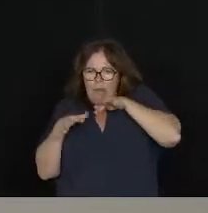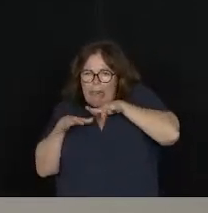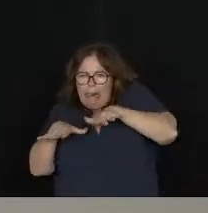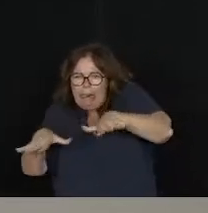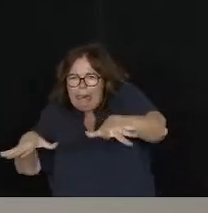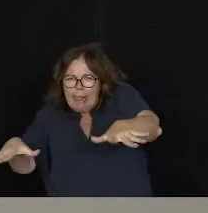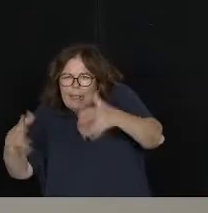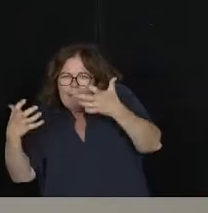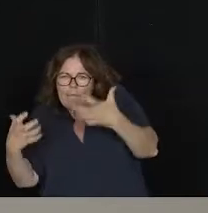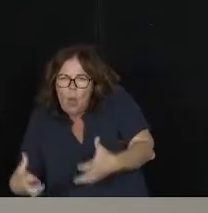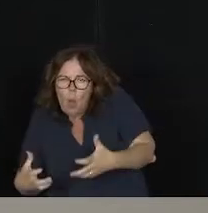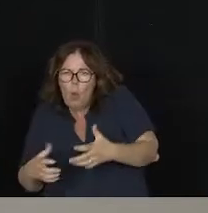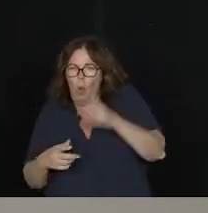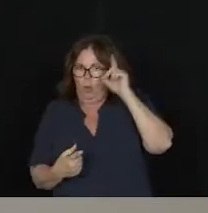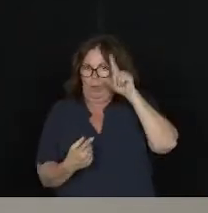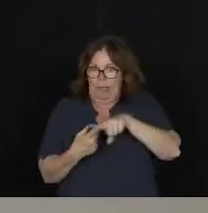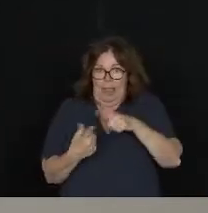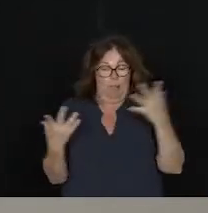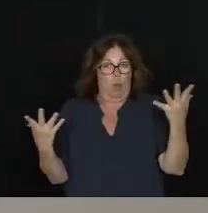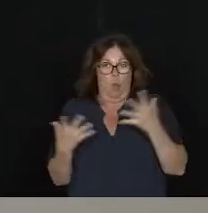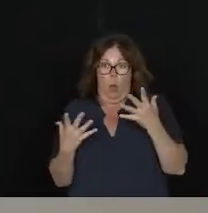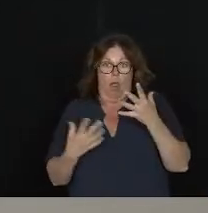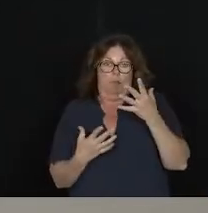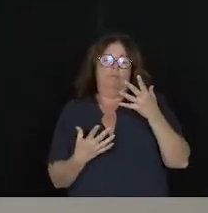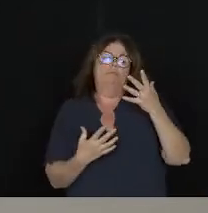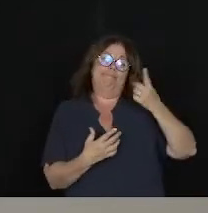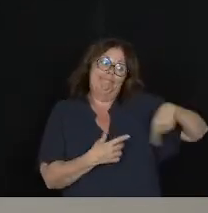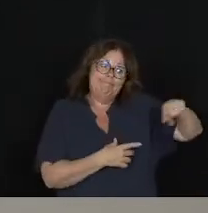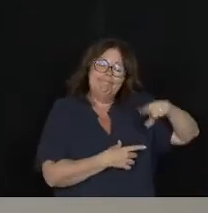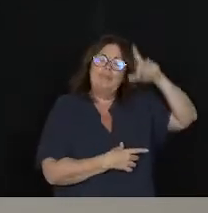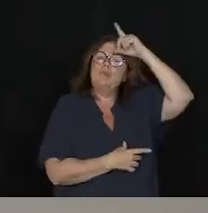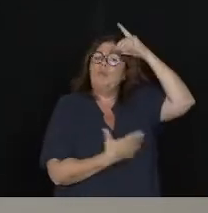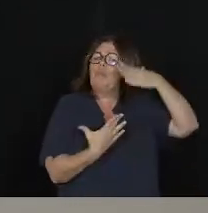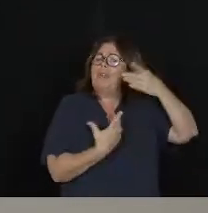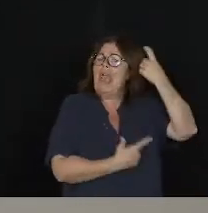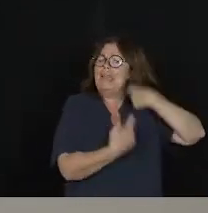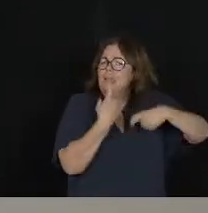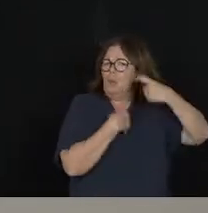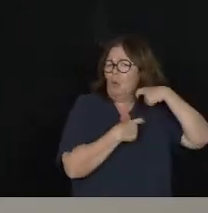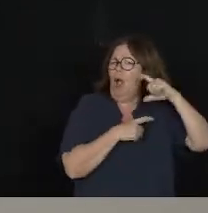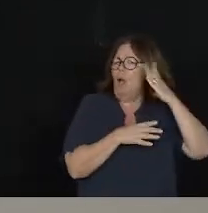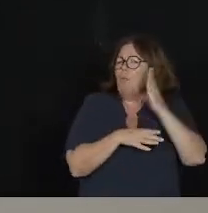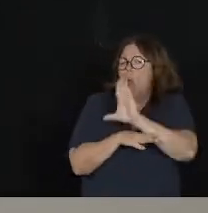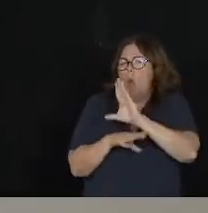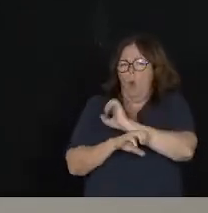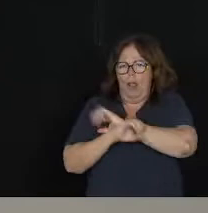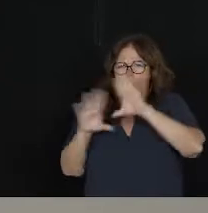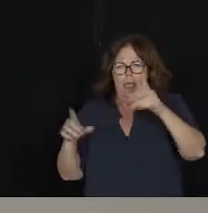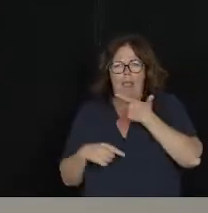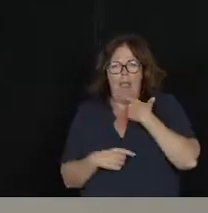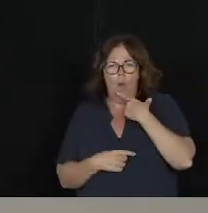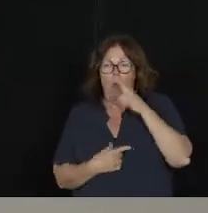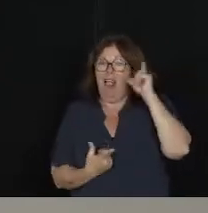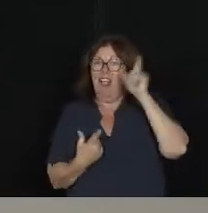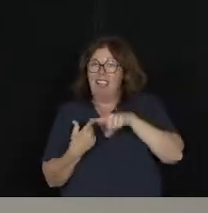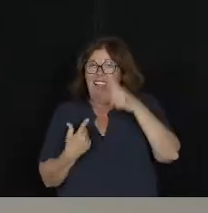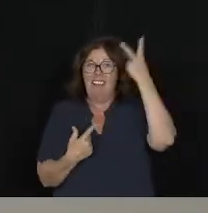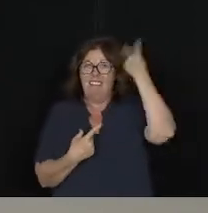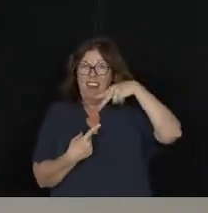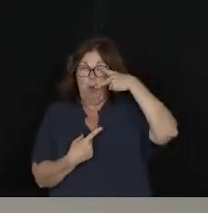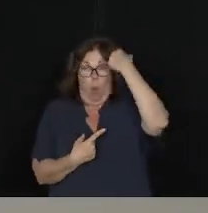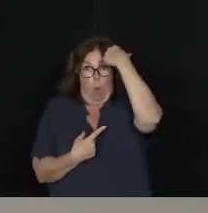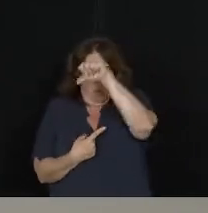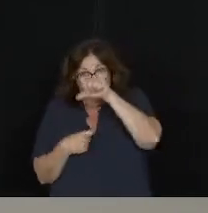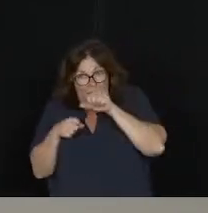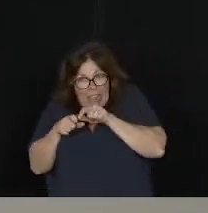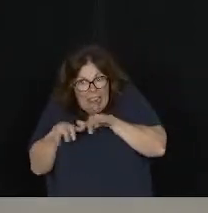dont les historiens allemands ont fini par démontrer qu'il ne s'agissait pas d'un corps doctrinal unifié, mais bien plutôt